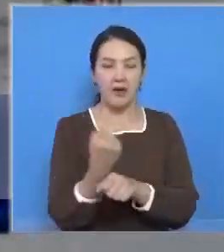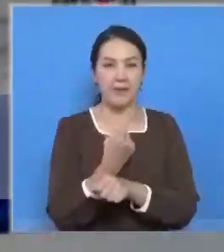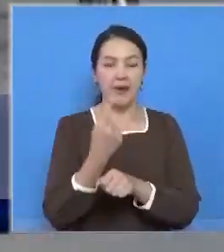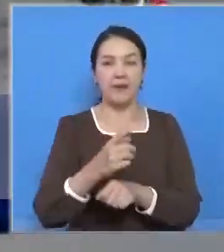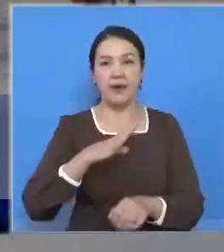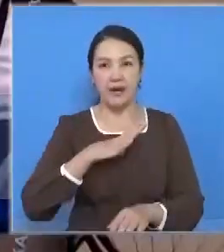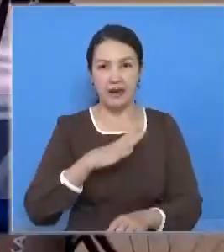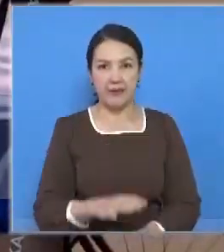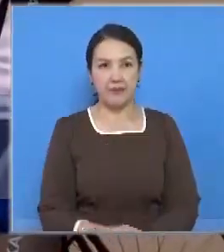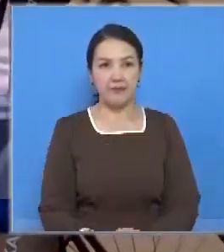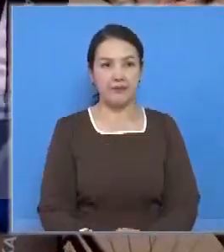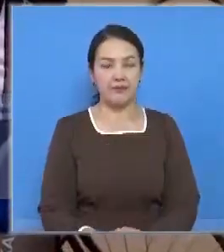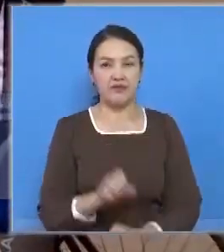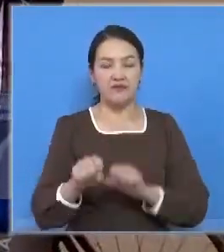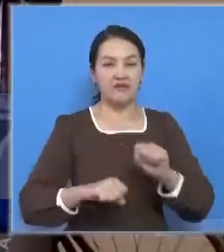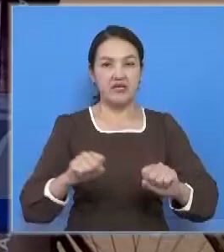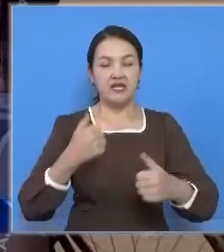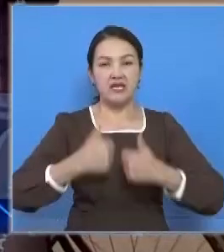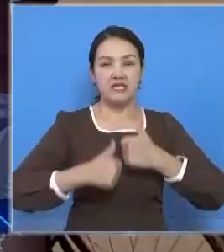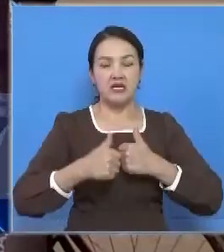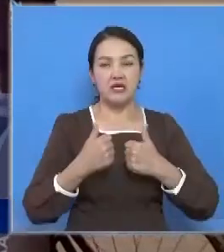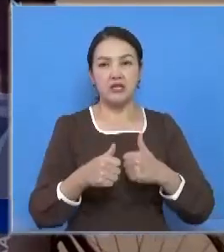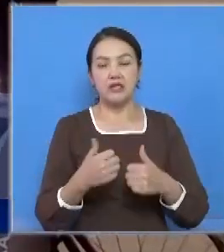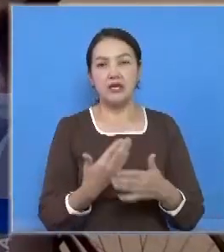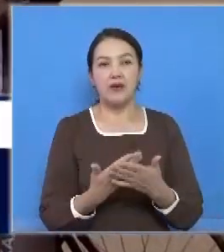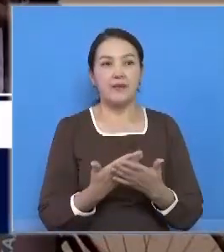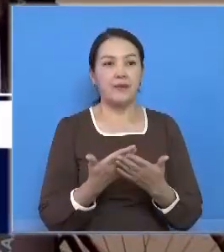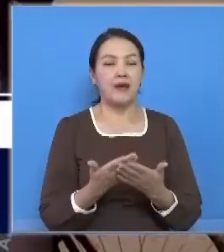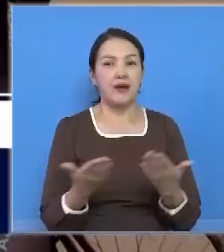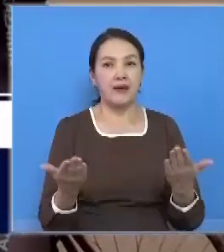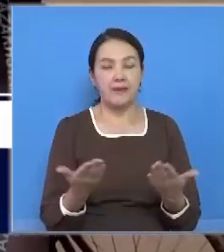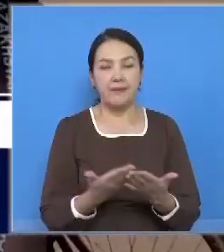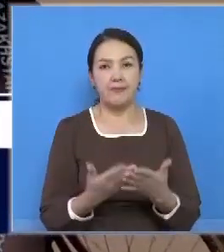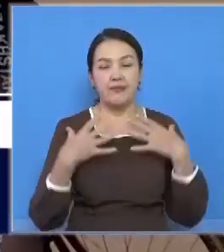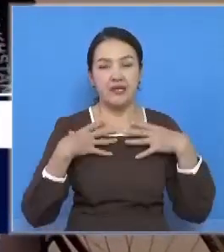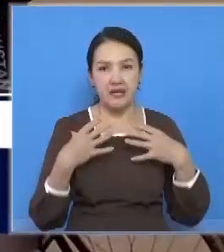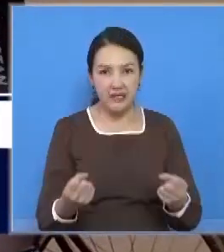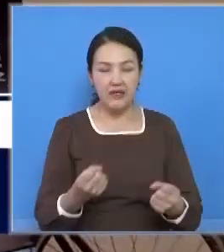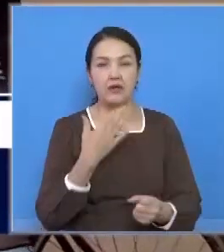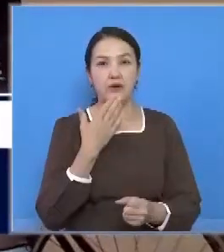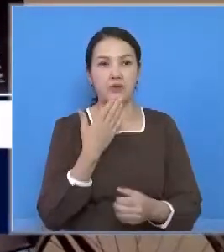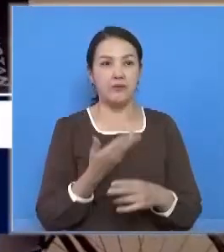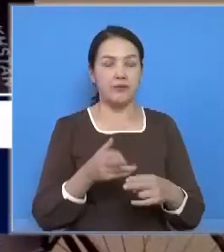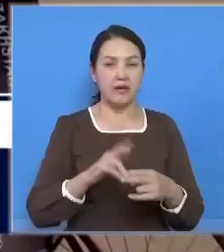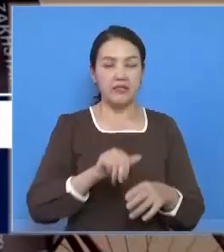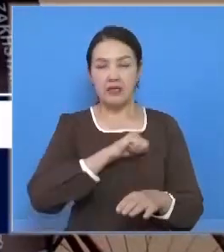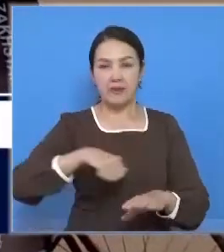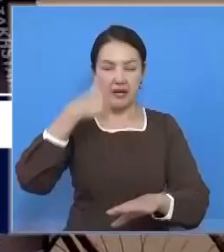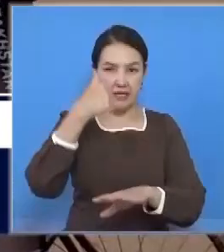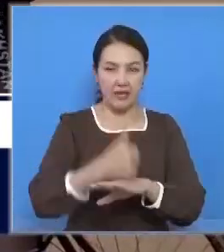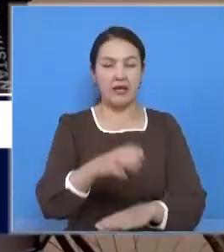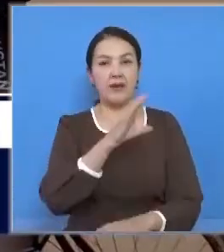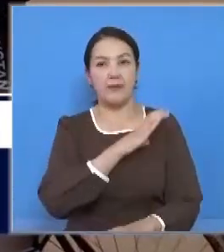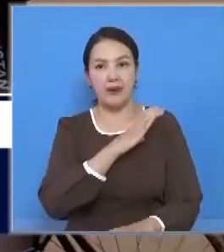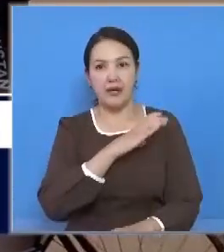бірі болып еңсерді. Веложарыстың орны бөлек. Неге десеңіздер, дені сау болды. Бұл ең басты байлығымыз